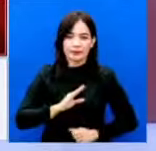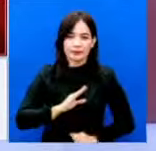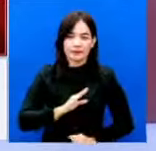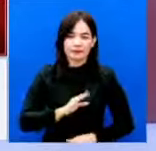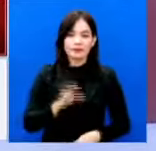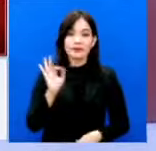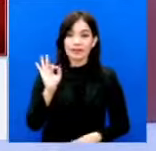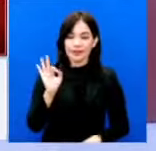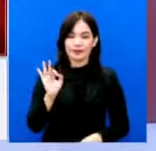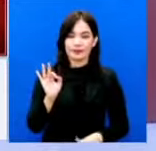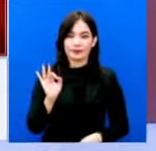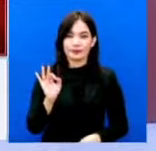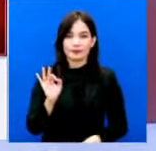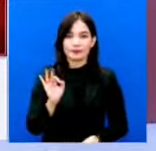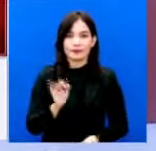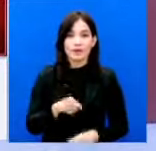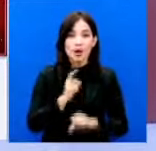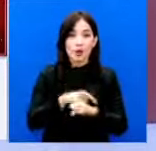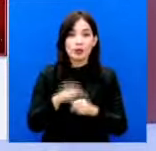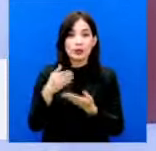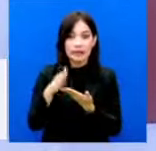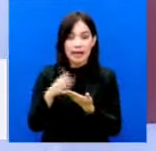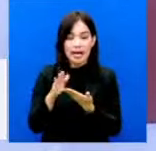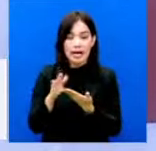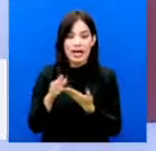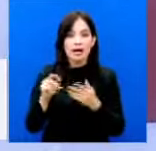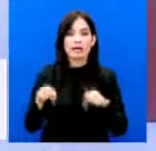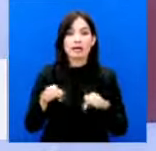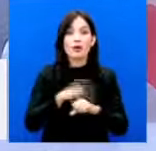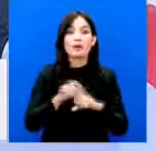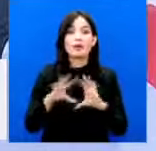Baik, waktu tersisa saat ini sudah habis. Baik,